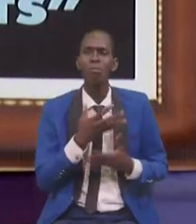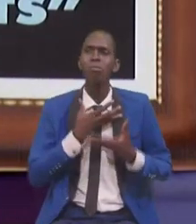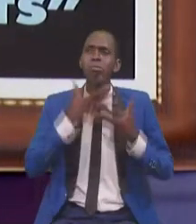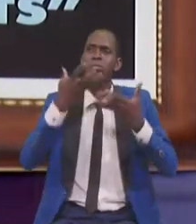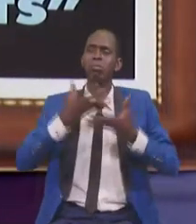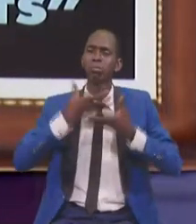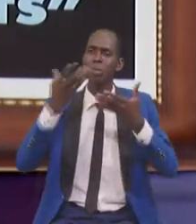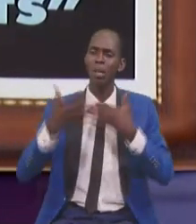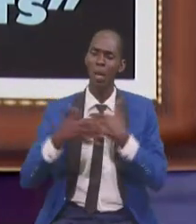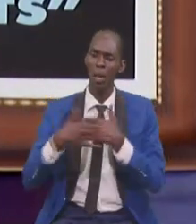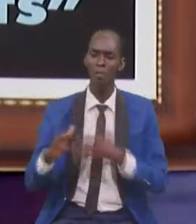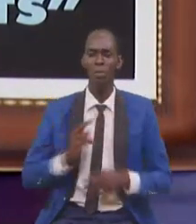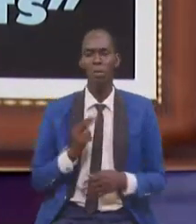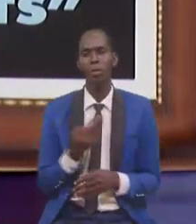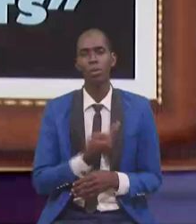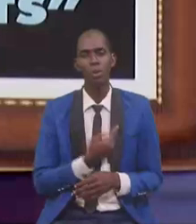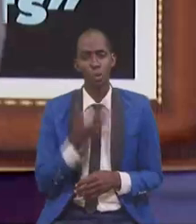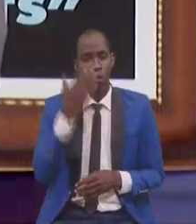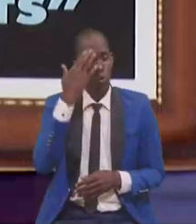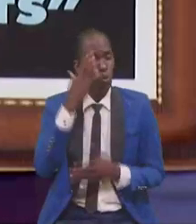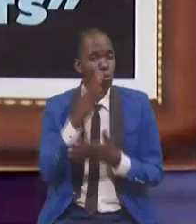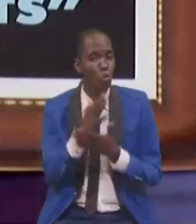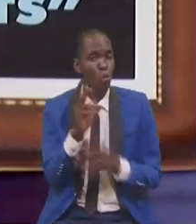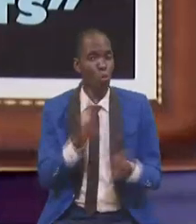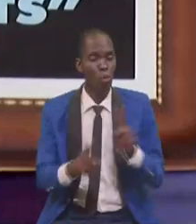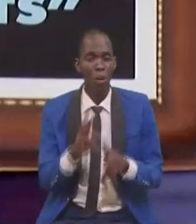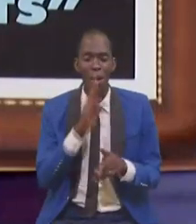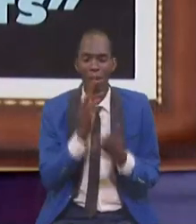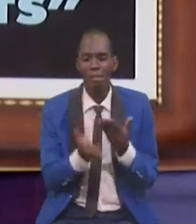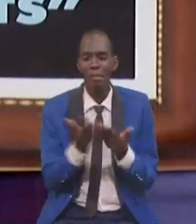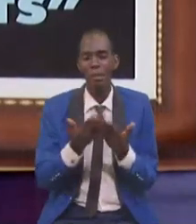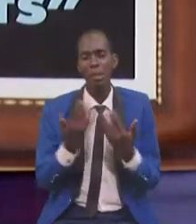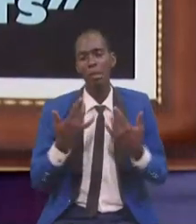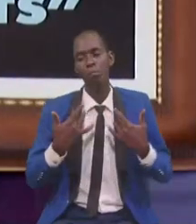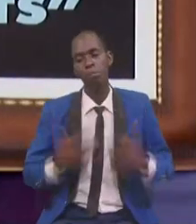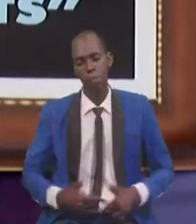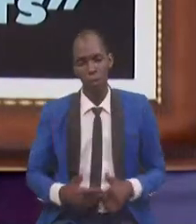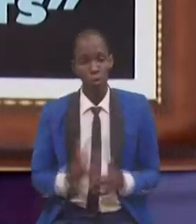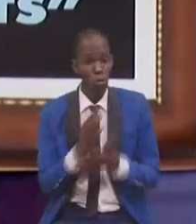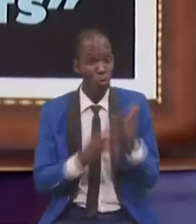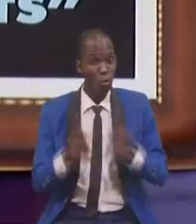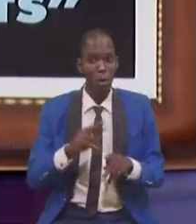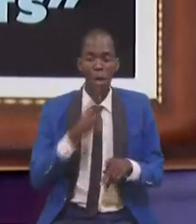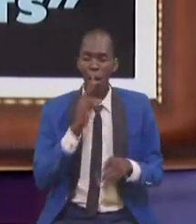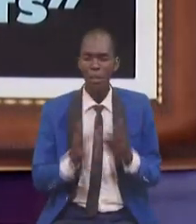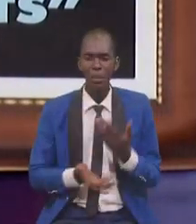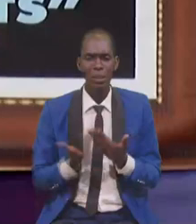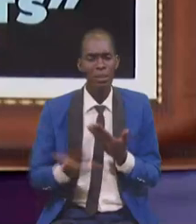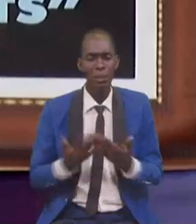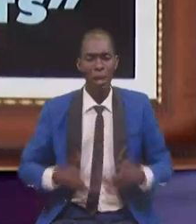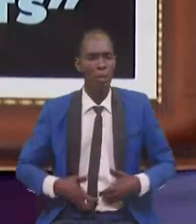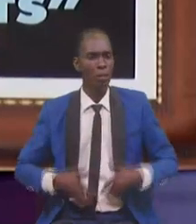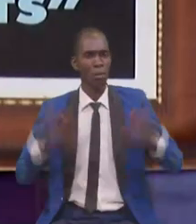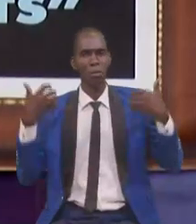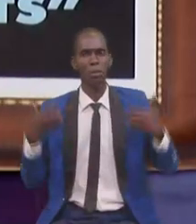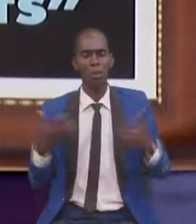Renvoie-la, car elle crie derrière nous. » Ouais, il y a des gens qui se découragent facilement. Certains se